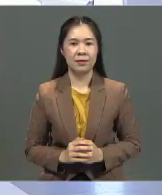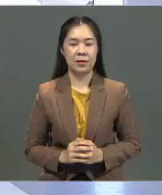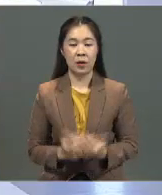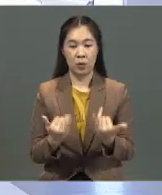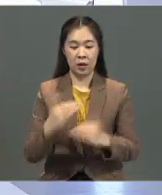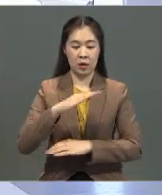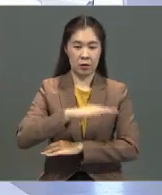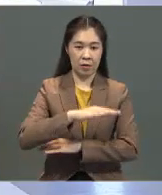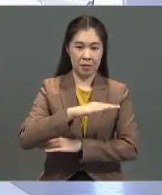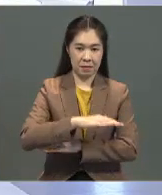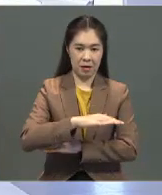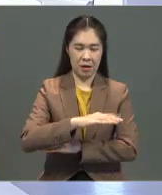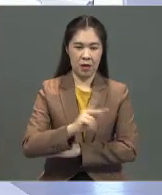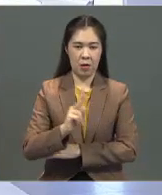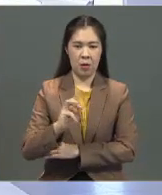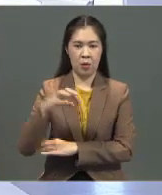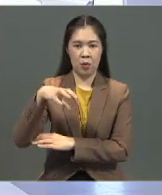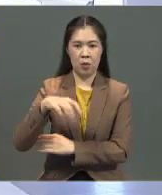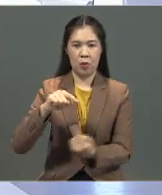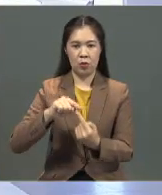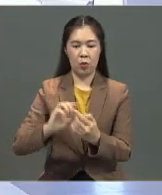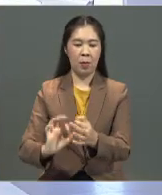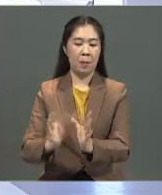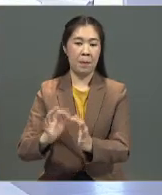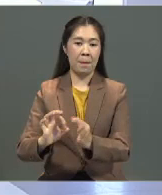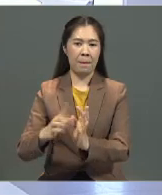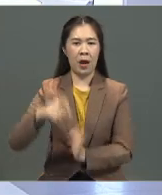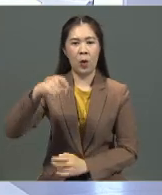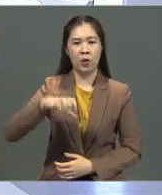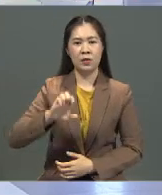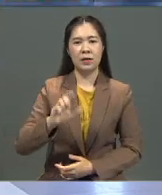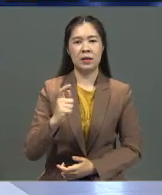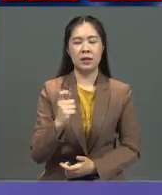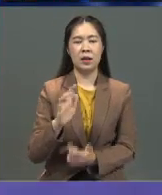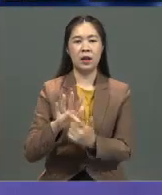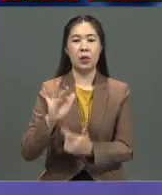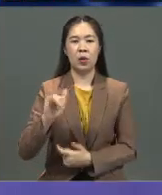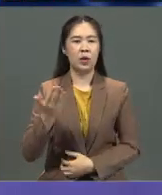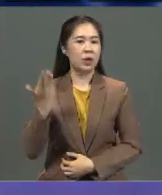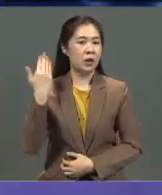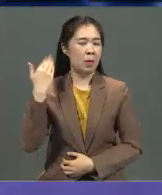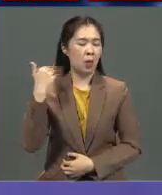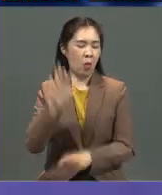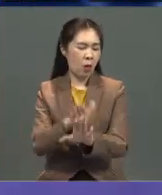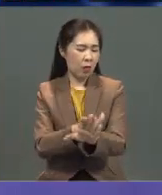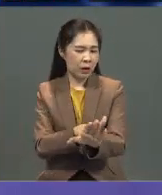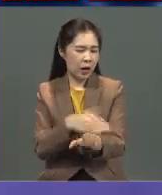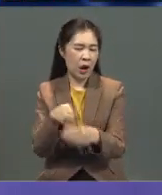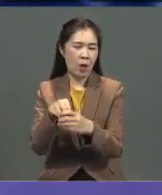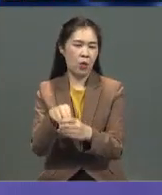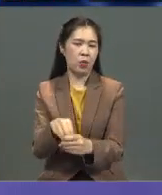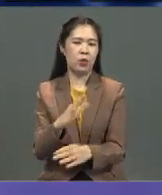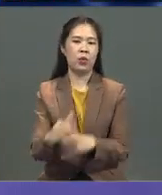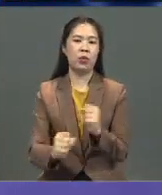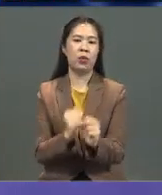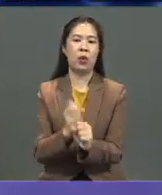ขณะที่บ่ายวันนี้นะคะกรมราชทัณฑ์ก็จะมีพิธีเผาซีอุยหลังเก็บร่างเป็นอาจารย์ใหญ่ที่สิริราชมานานกว่า60ปีค่ะส่วนชา